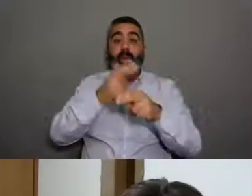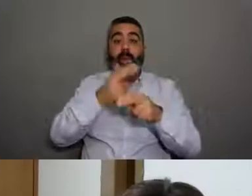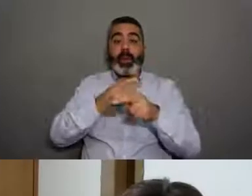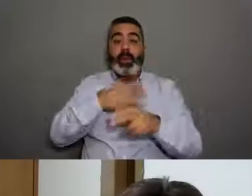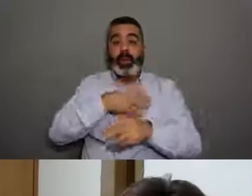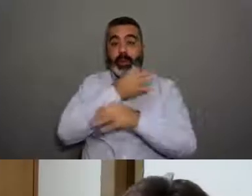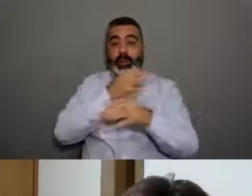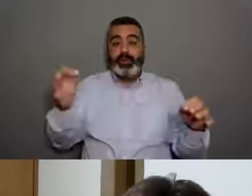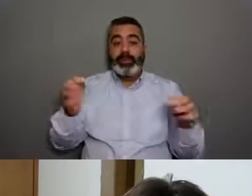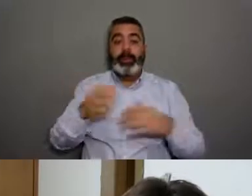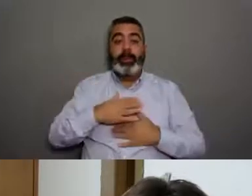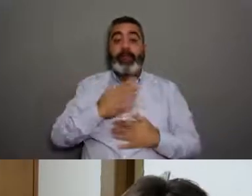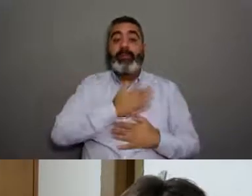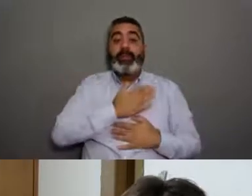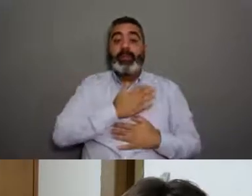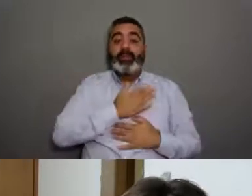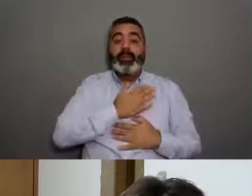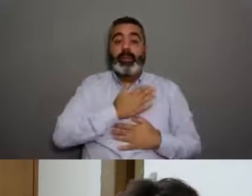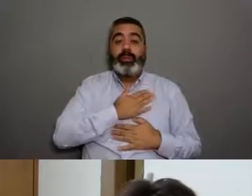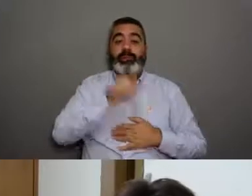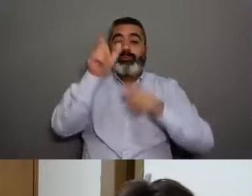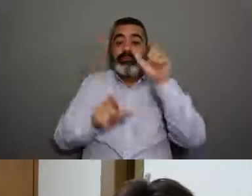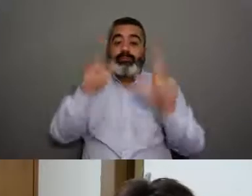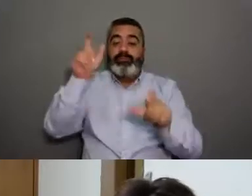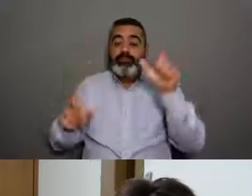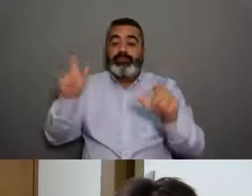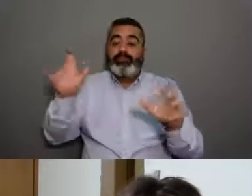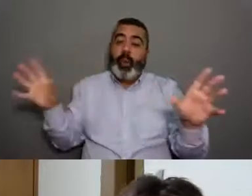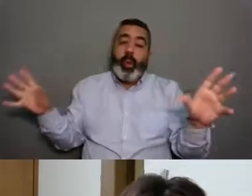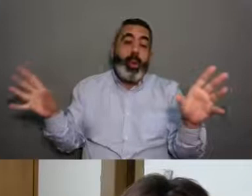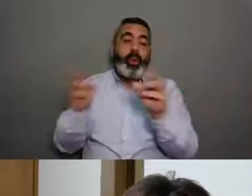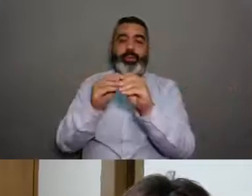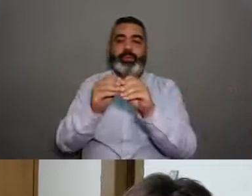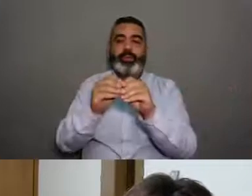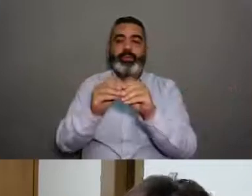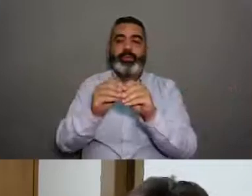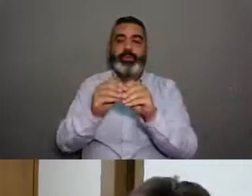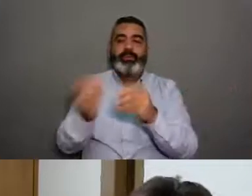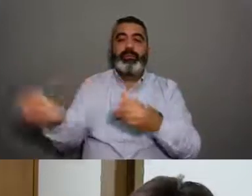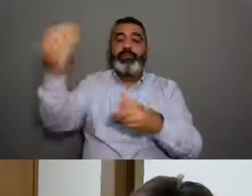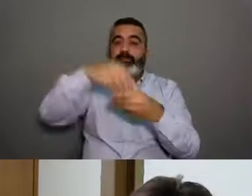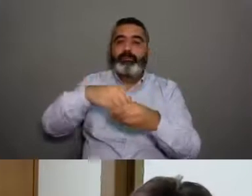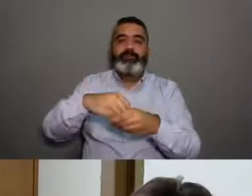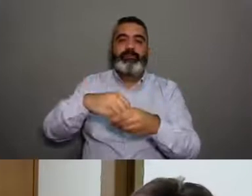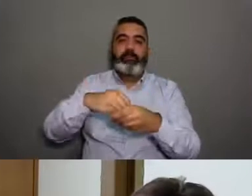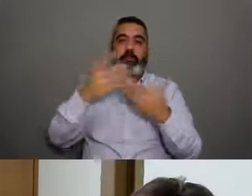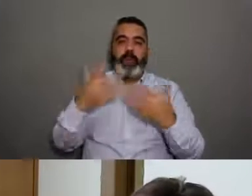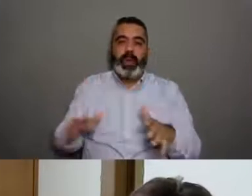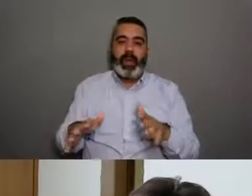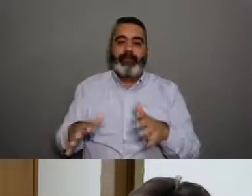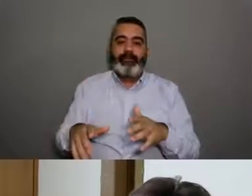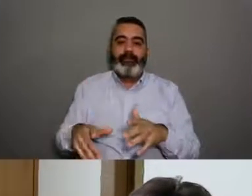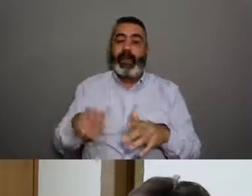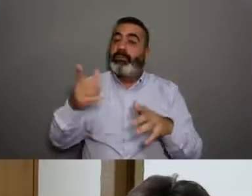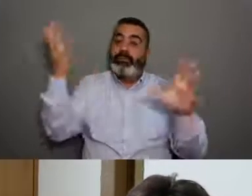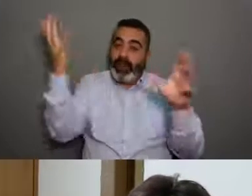να ευχαριστήσω θερμά όλους τους συντελεστές, όλους όσους συμμετείχατε και κάνατε